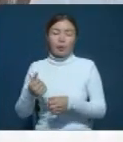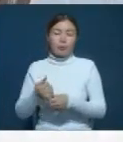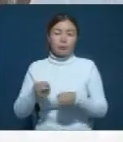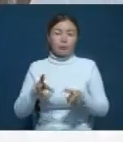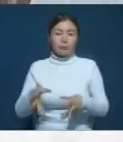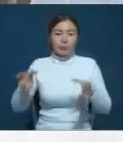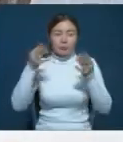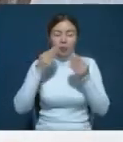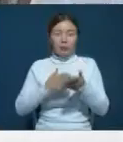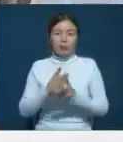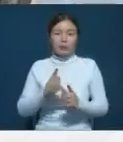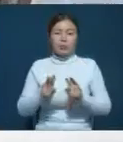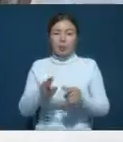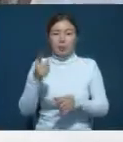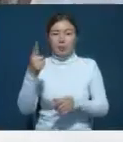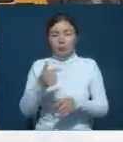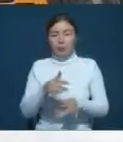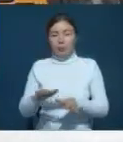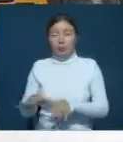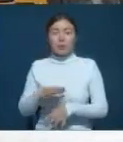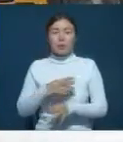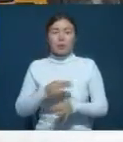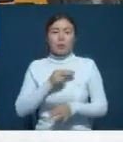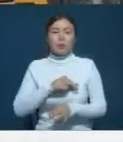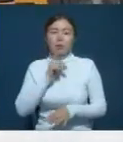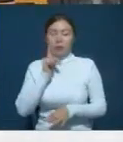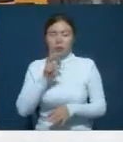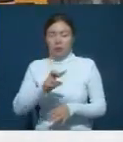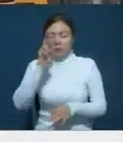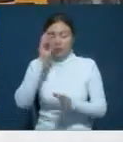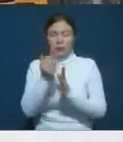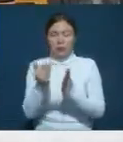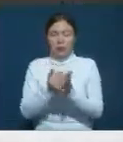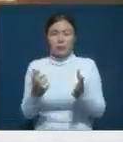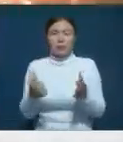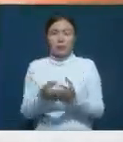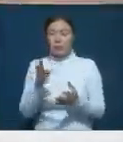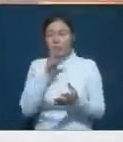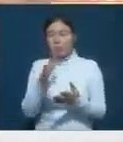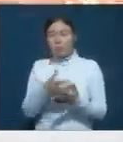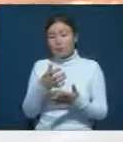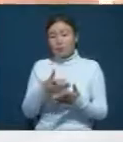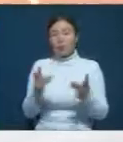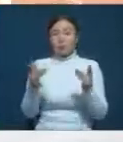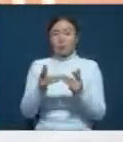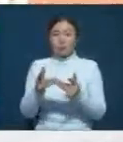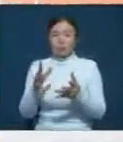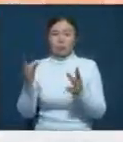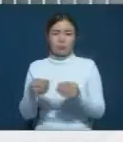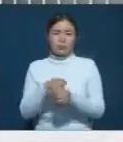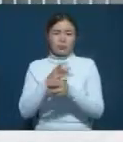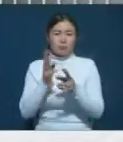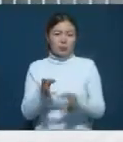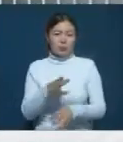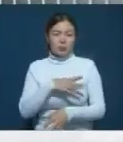мамандығын меңгеріп қызметке кіріскеніне бір апта өткен. Жұмысшы жас мемлекеттік бағдарлама аясында шәкірт ақалып, тіпті жатақханамен де қамтылған.